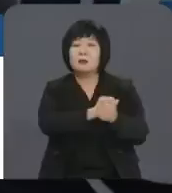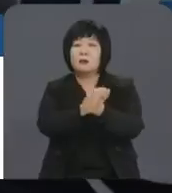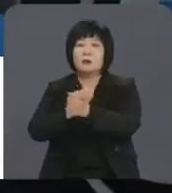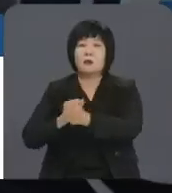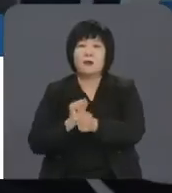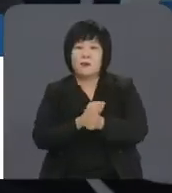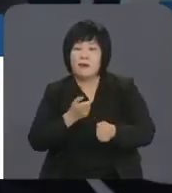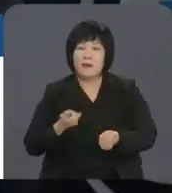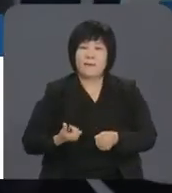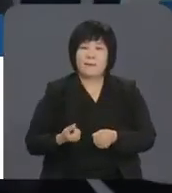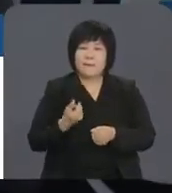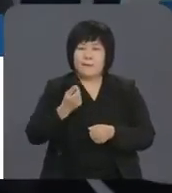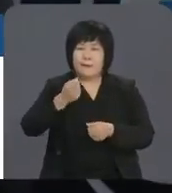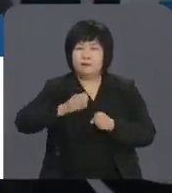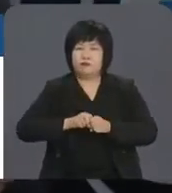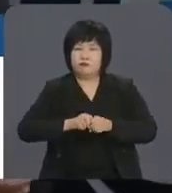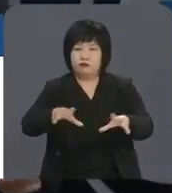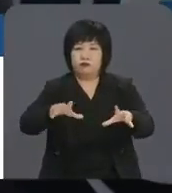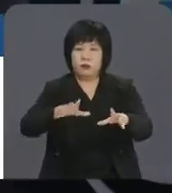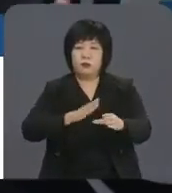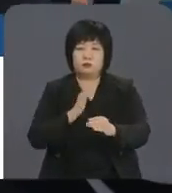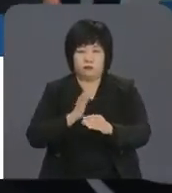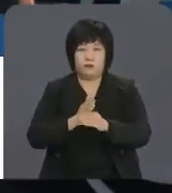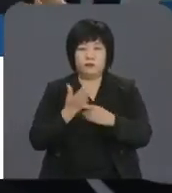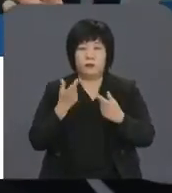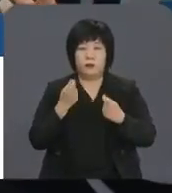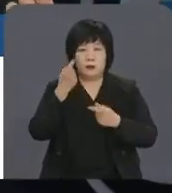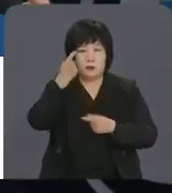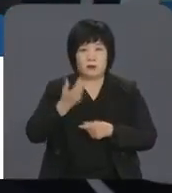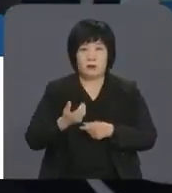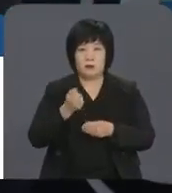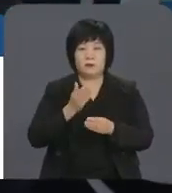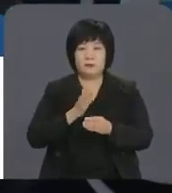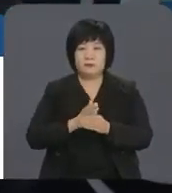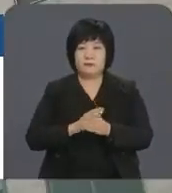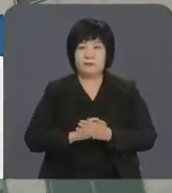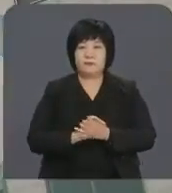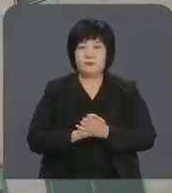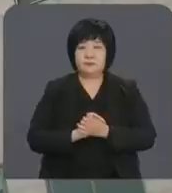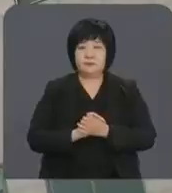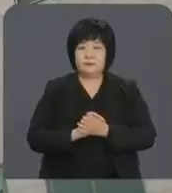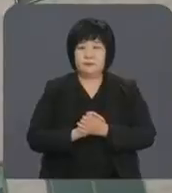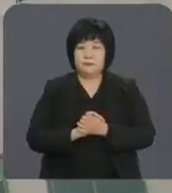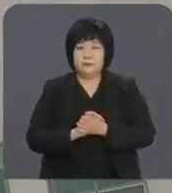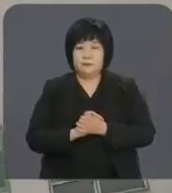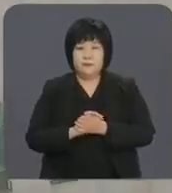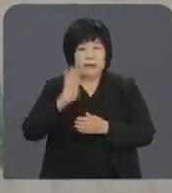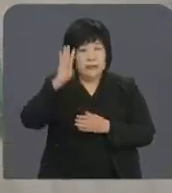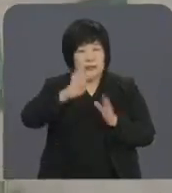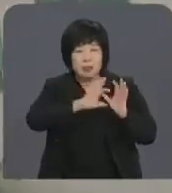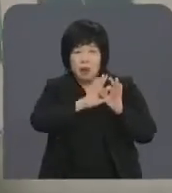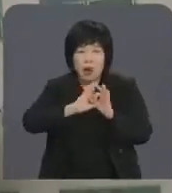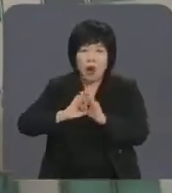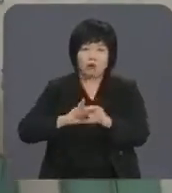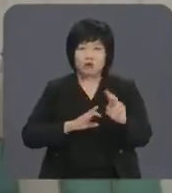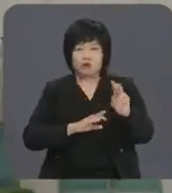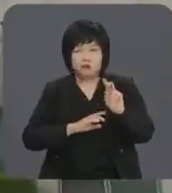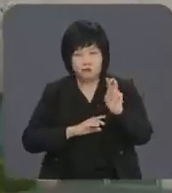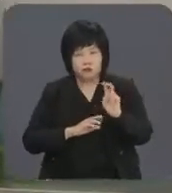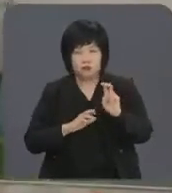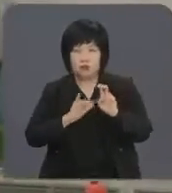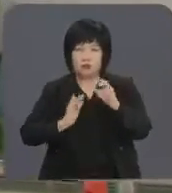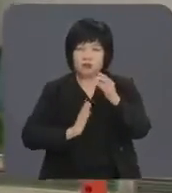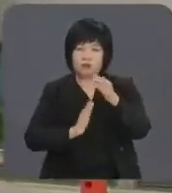빠르게 확산되고 있는 것이 아닌가 하는 생각들을 하게 됩니다 나흘 연속 두 자릿수 확진 자가